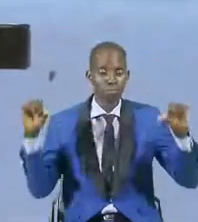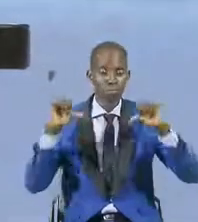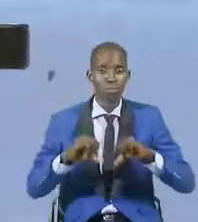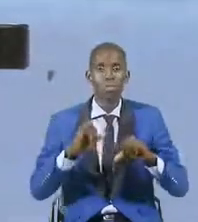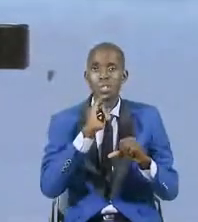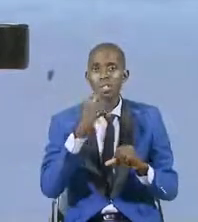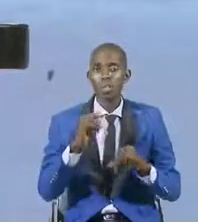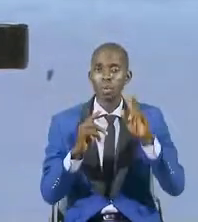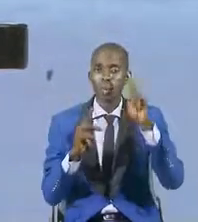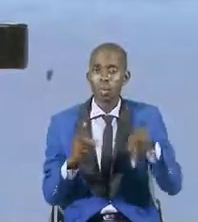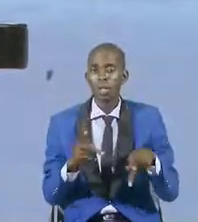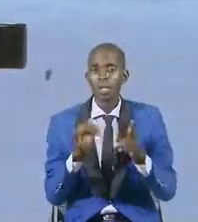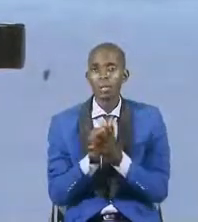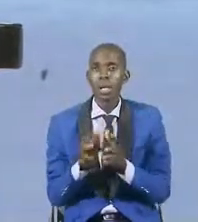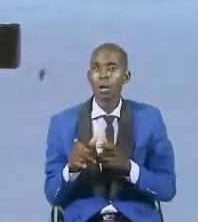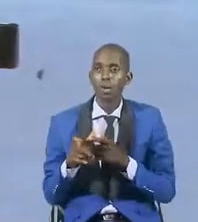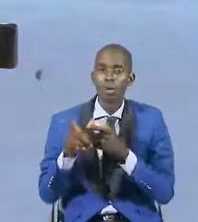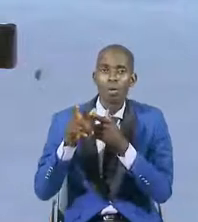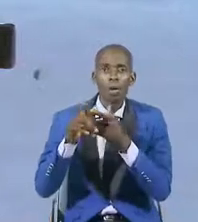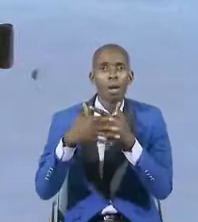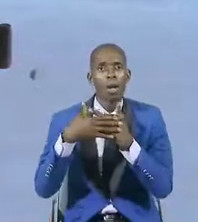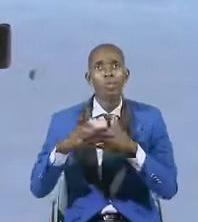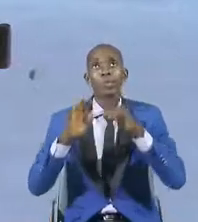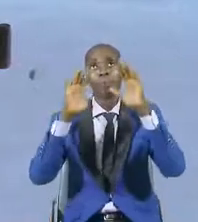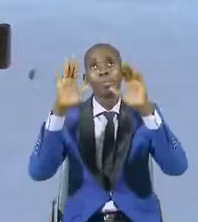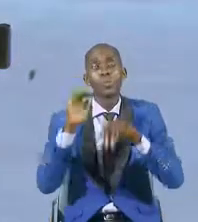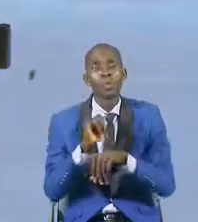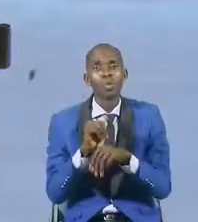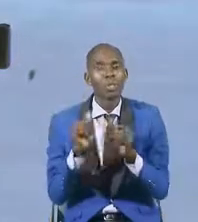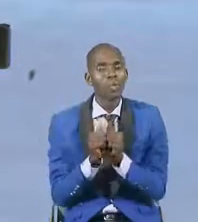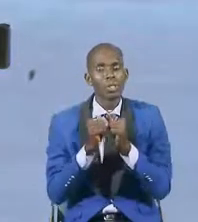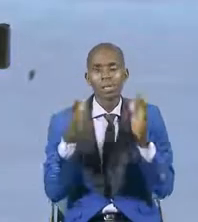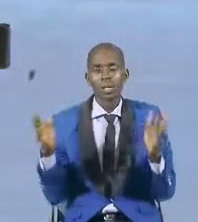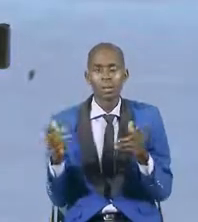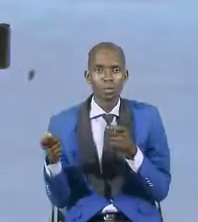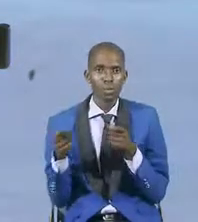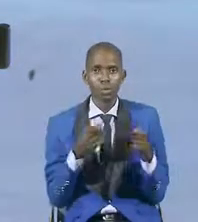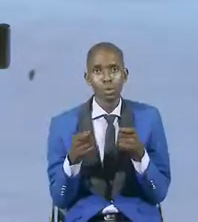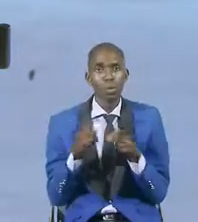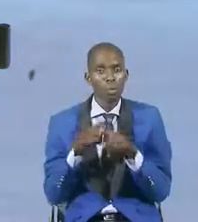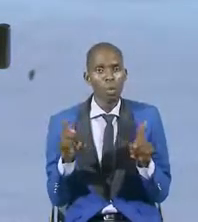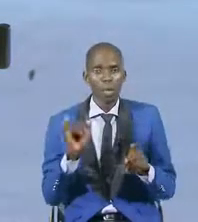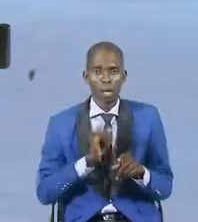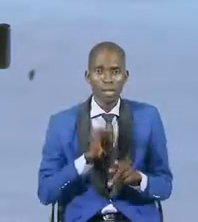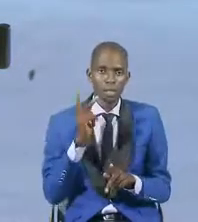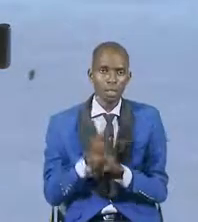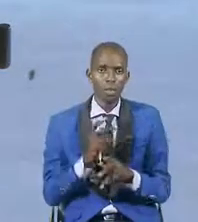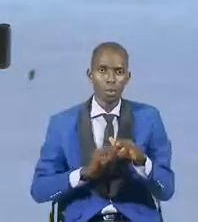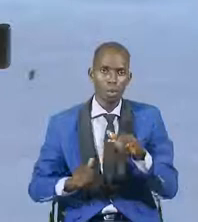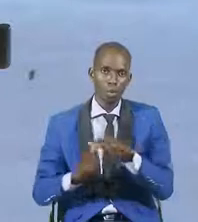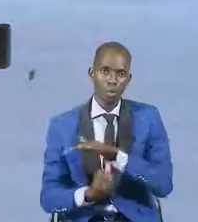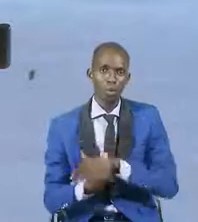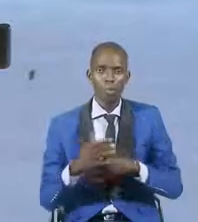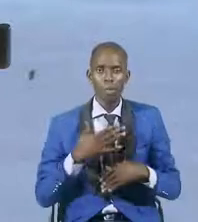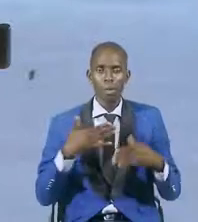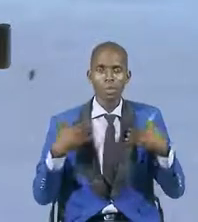condamnation, c'est celui-là qui pourchasse, qui poursuivent les miracles sans la maîtrise. Mais je traite